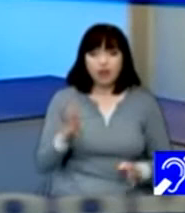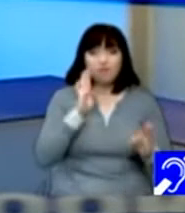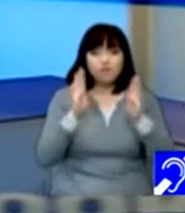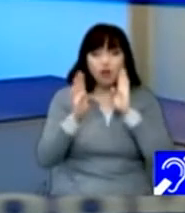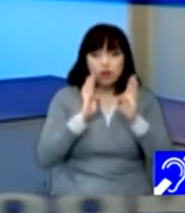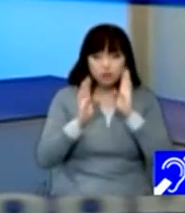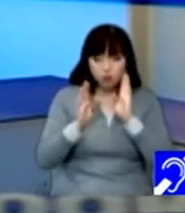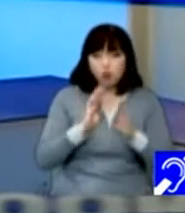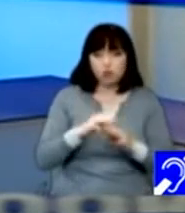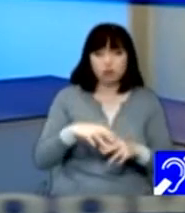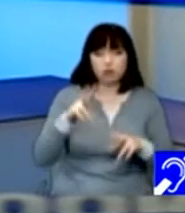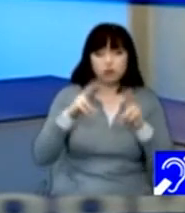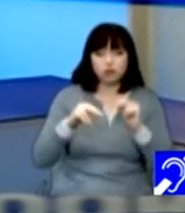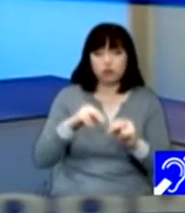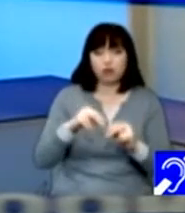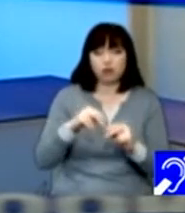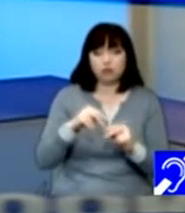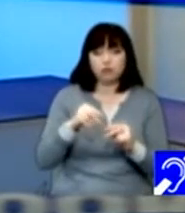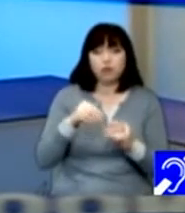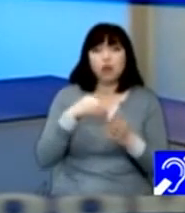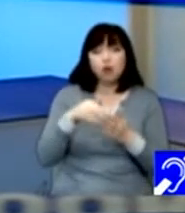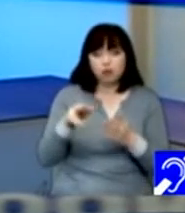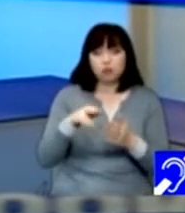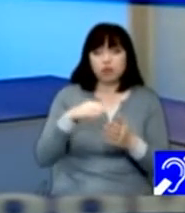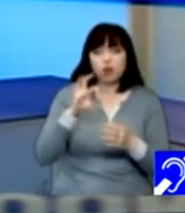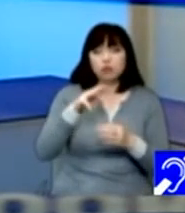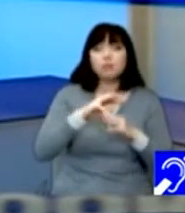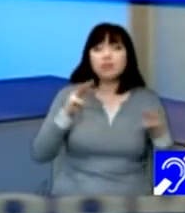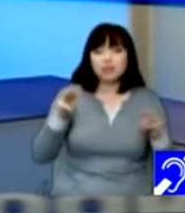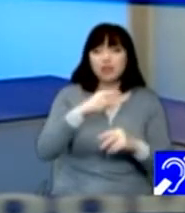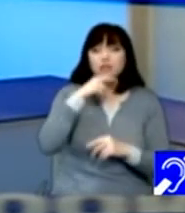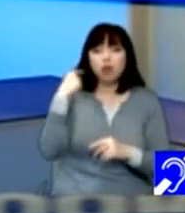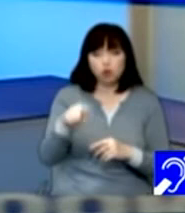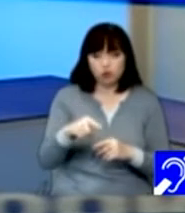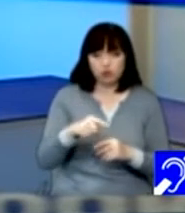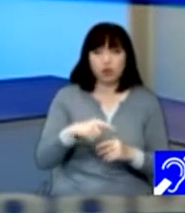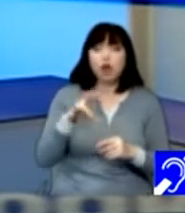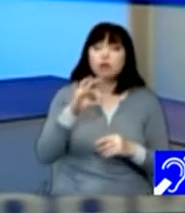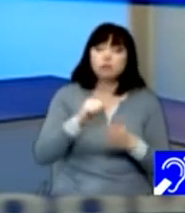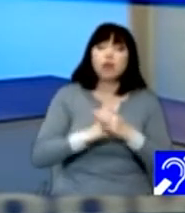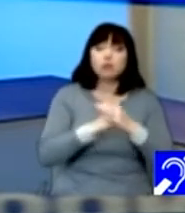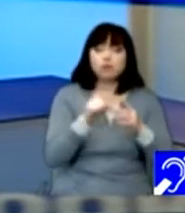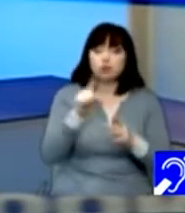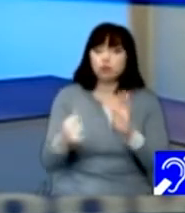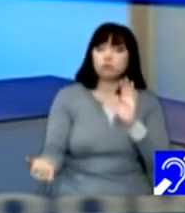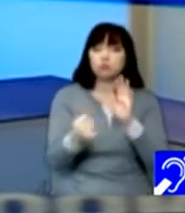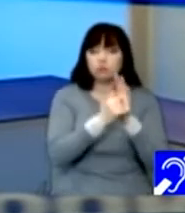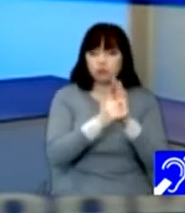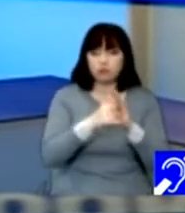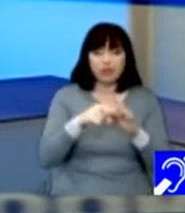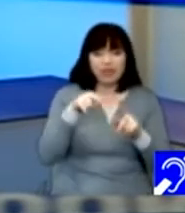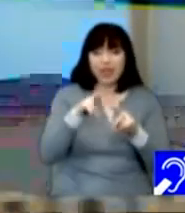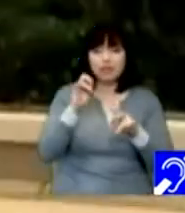Facebook a suspendat una dintre paginile oficiale din contul Ministerului Rus de Externe sub pretextul că a publicat conținut